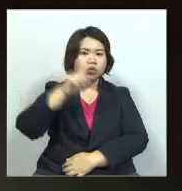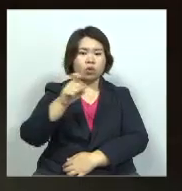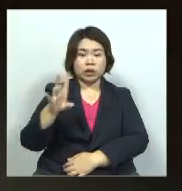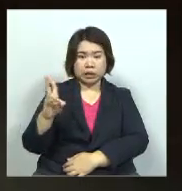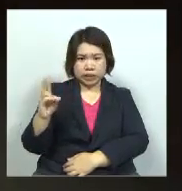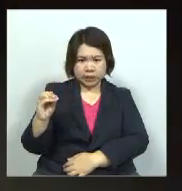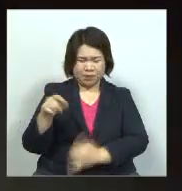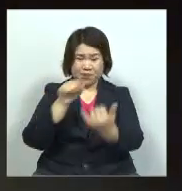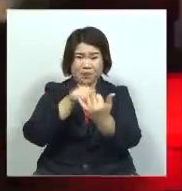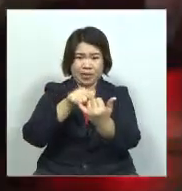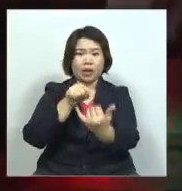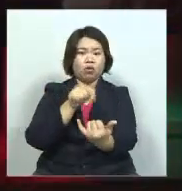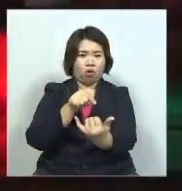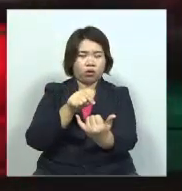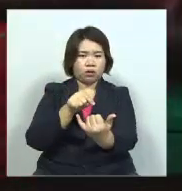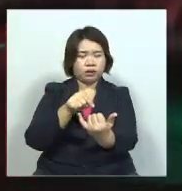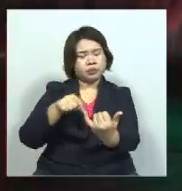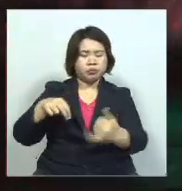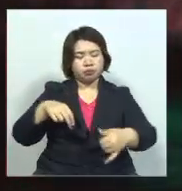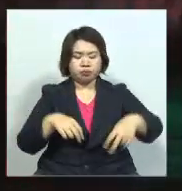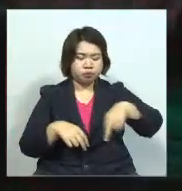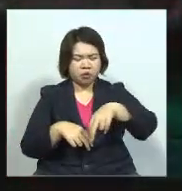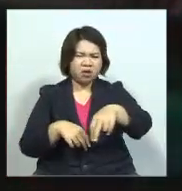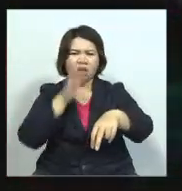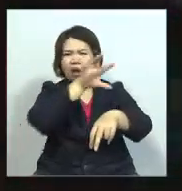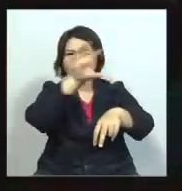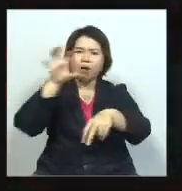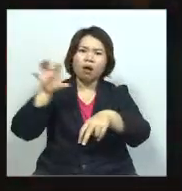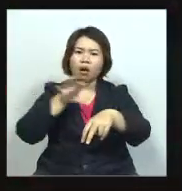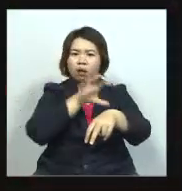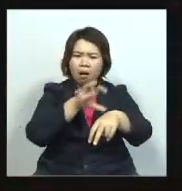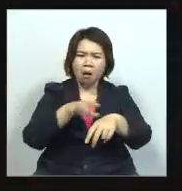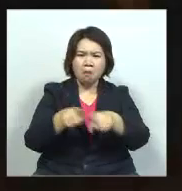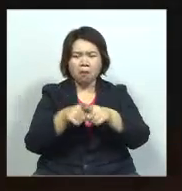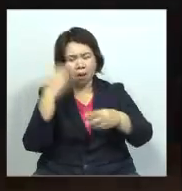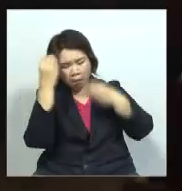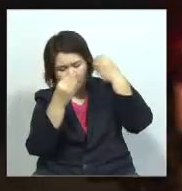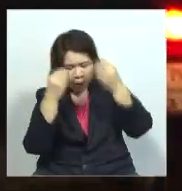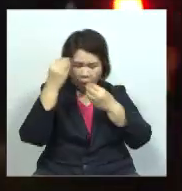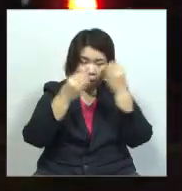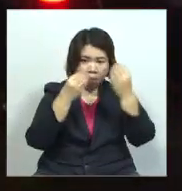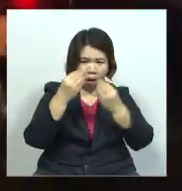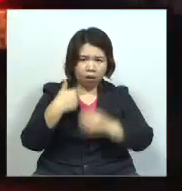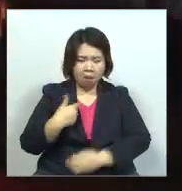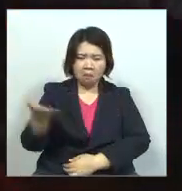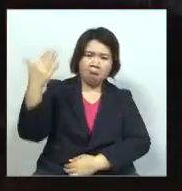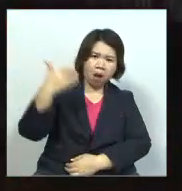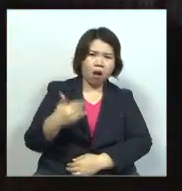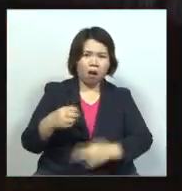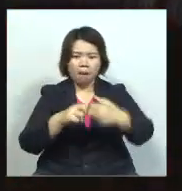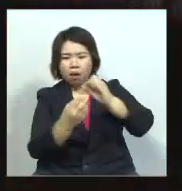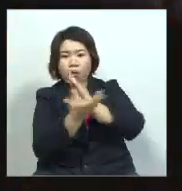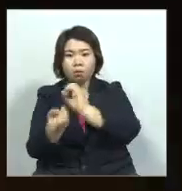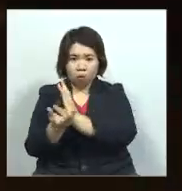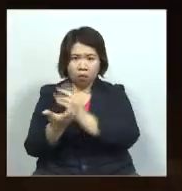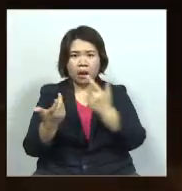ซมซึ่งเป็นคนเดียวกับที่นอนบนถนนเดินบนถนนพร้อมกับตะโกนเอะอะโวยวายเหมือนกับคนเมาสุรามีการท้าตีท้าต่อยจ